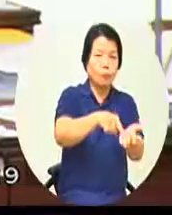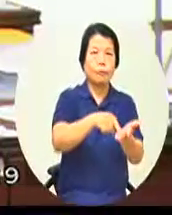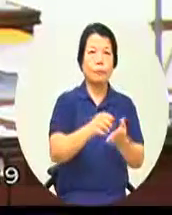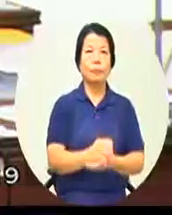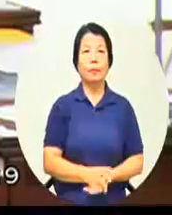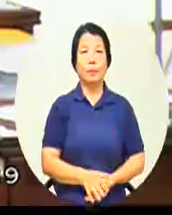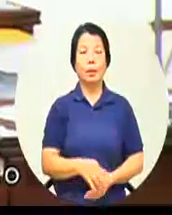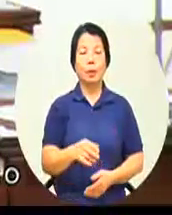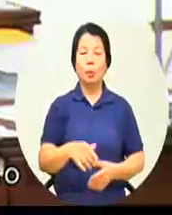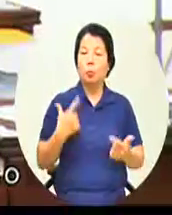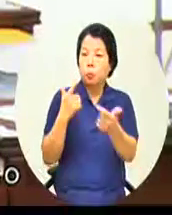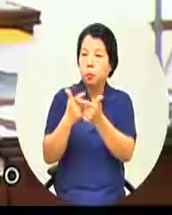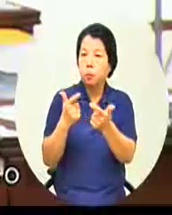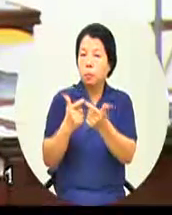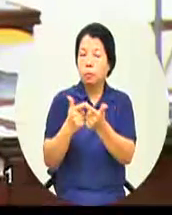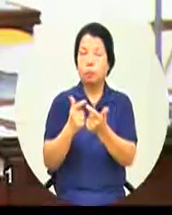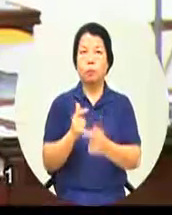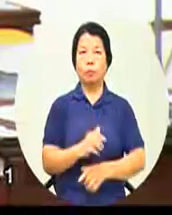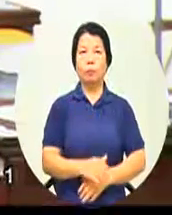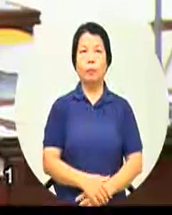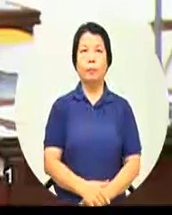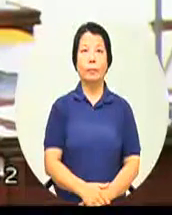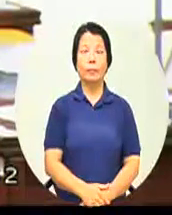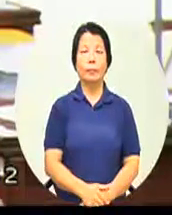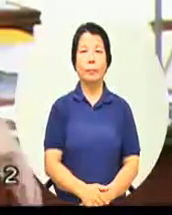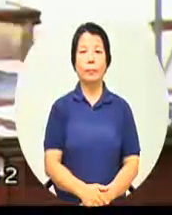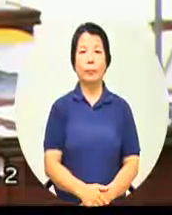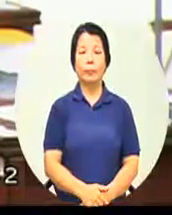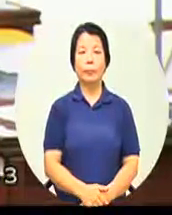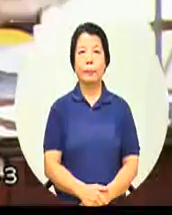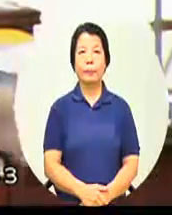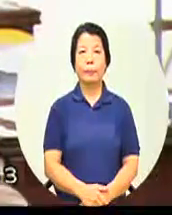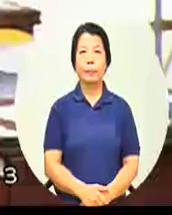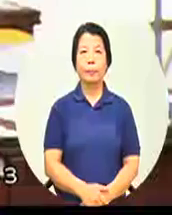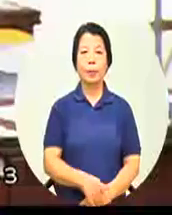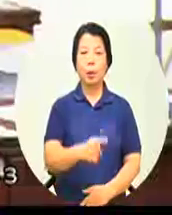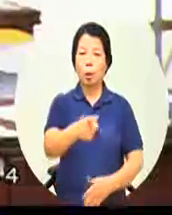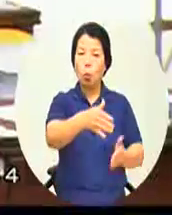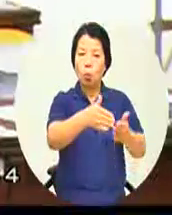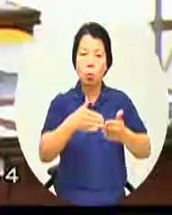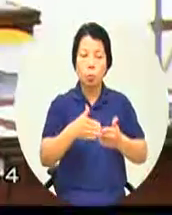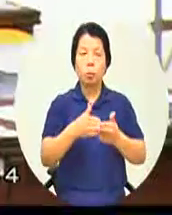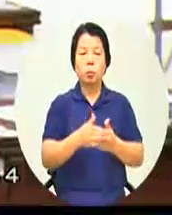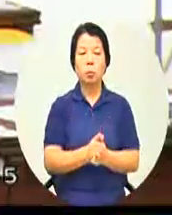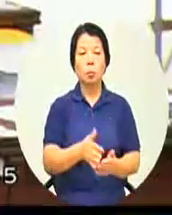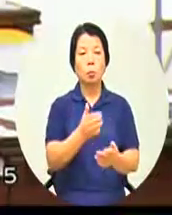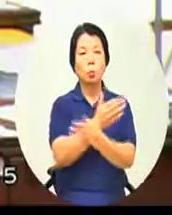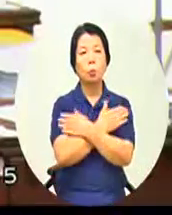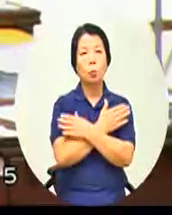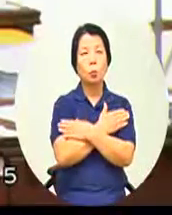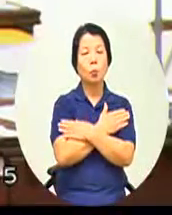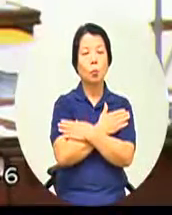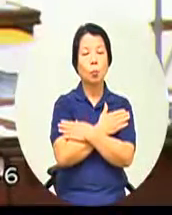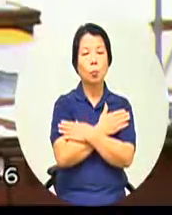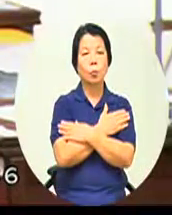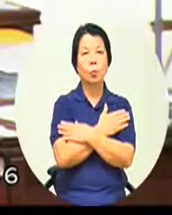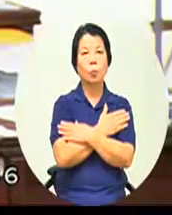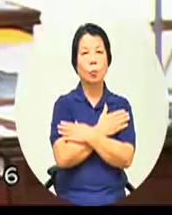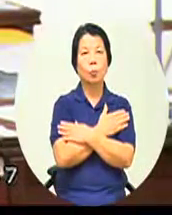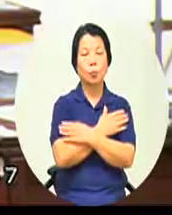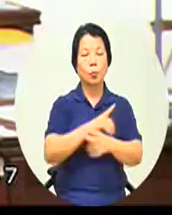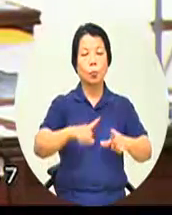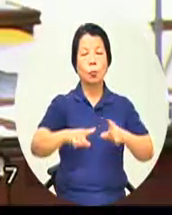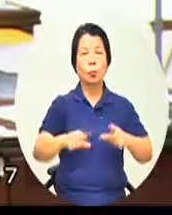当符合咱的。好、哦、咱这大家咱这有需要哈，这托儿所这托儿所对不对